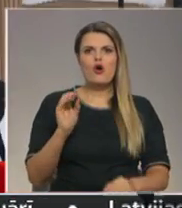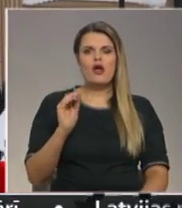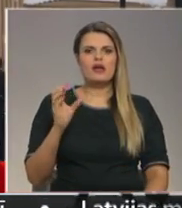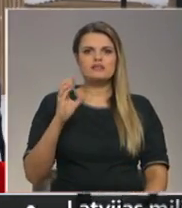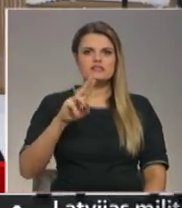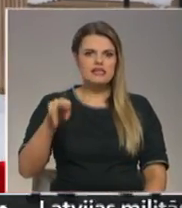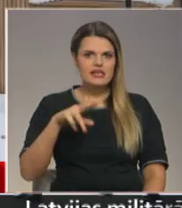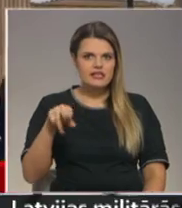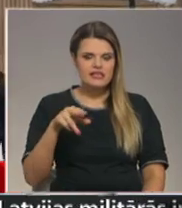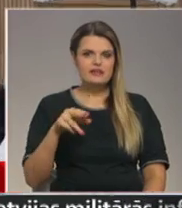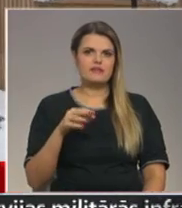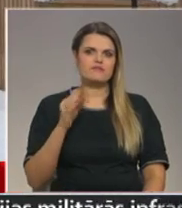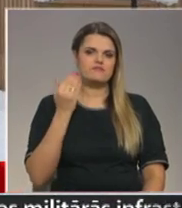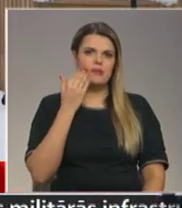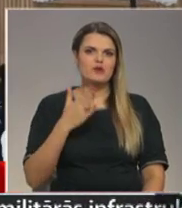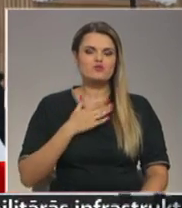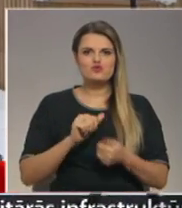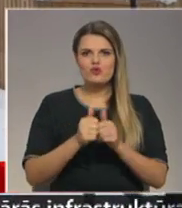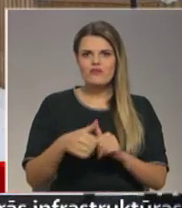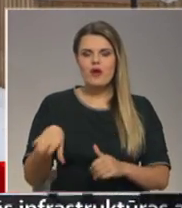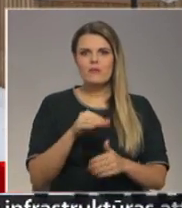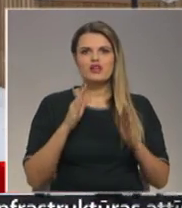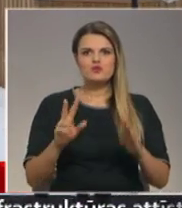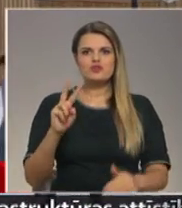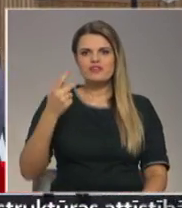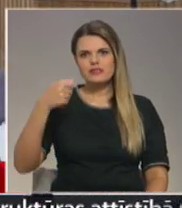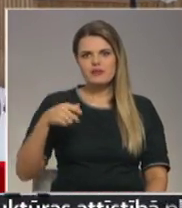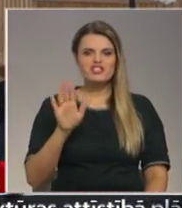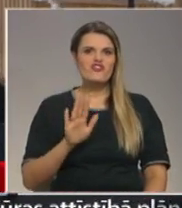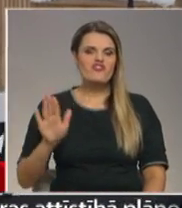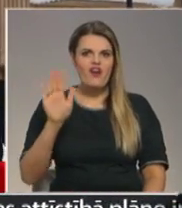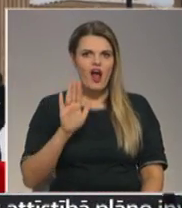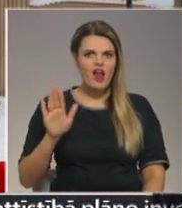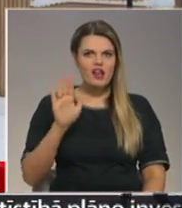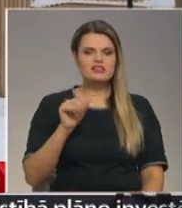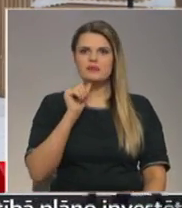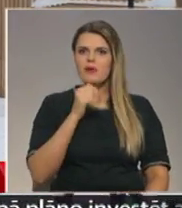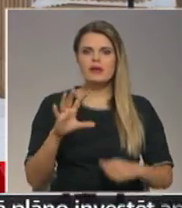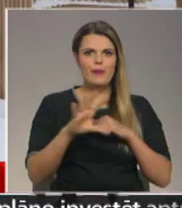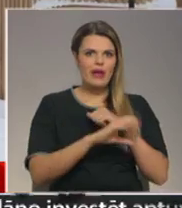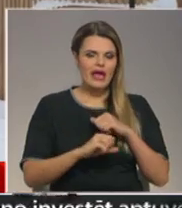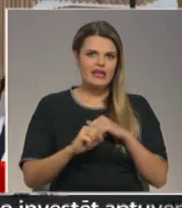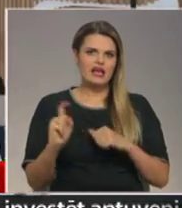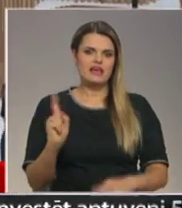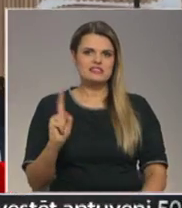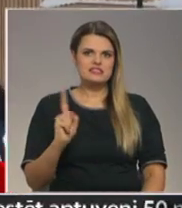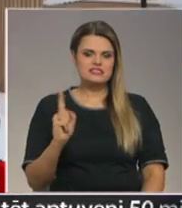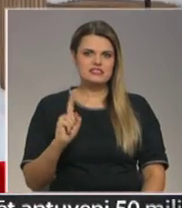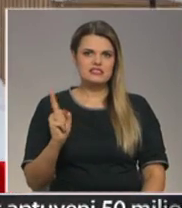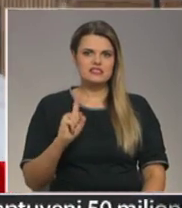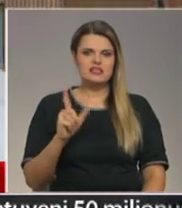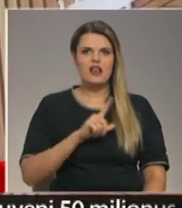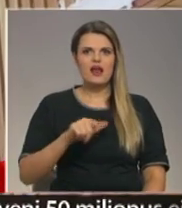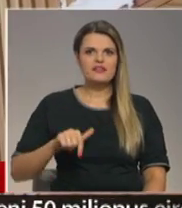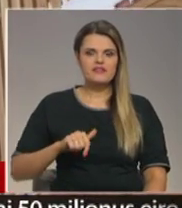tik pieminētas mūsu reformas, tas, ka mēs būsim viceprezidējošā valsts, man maija beigās ir, tā teikt,